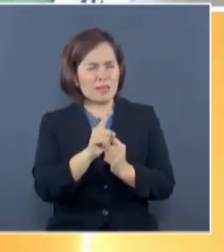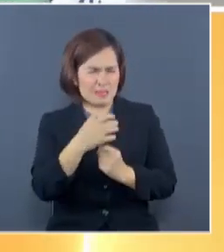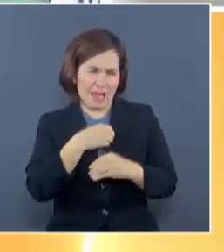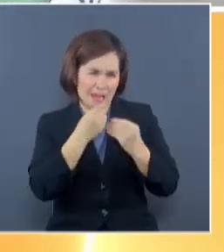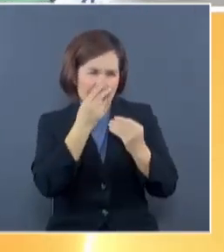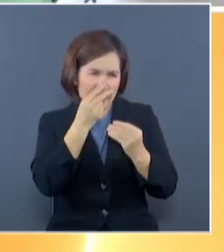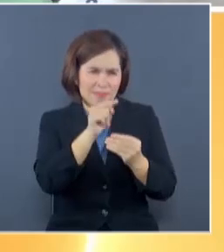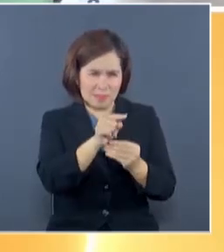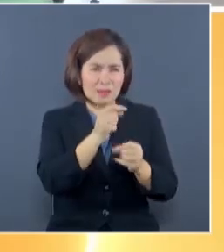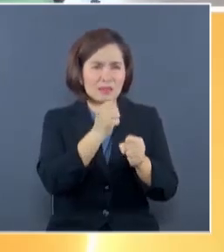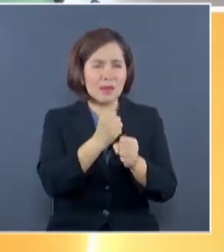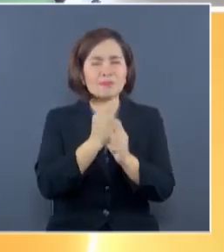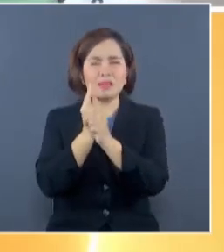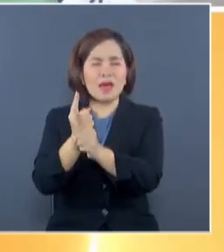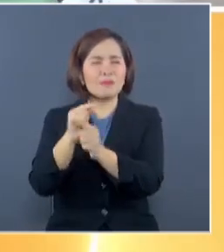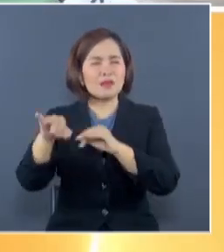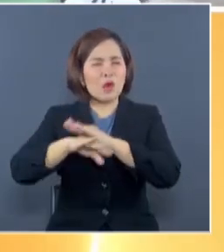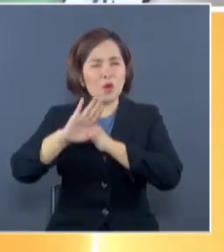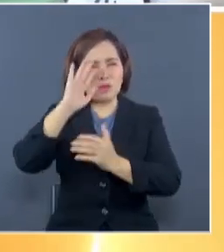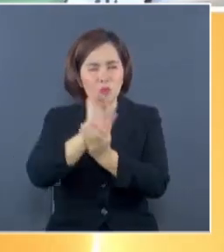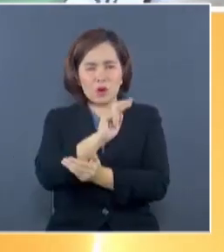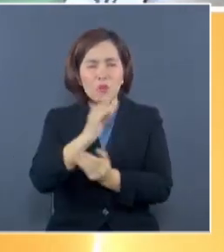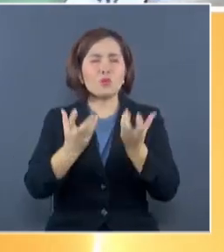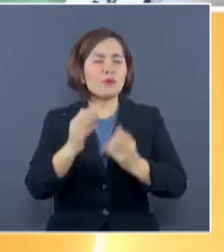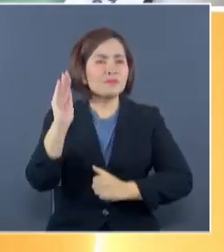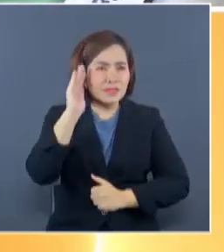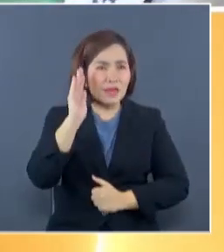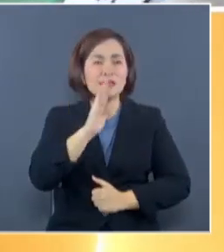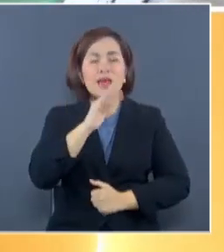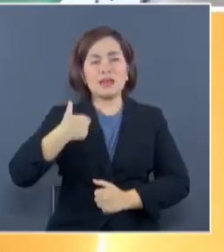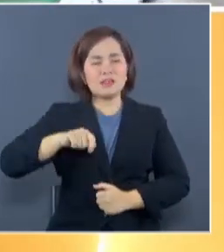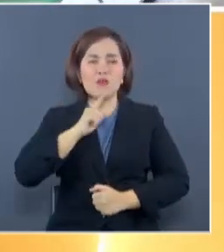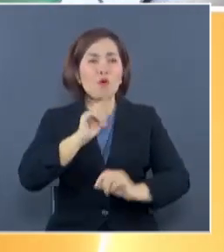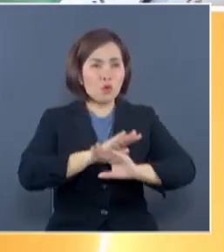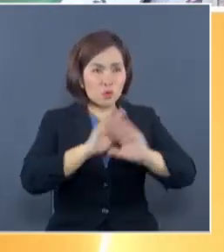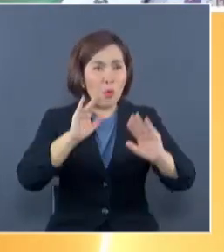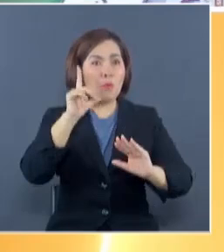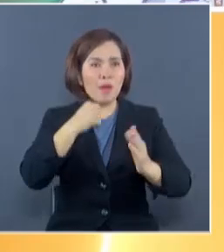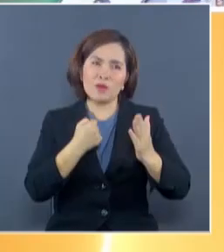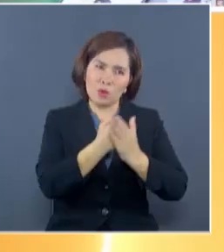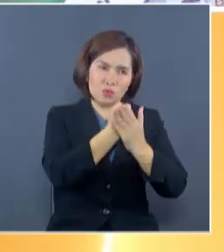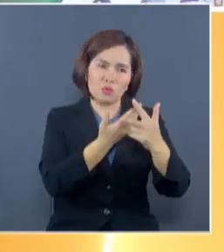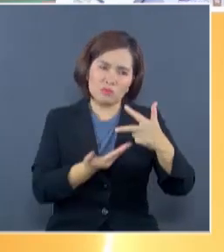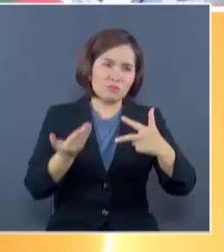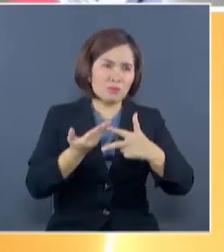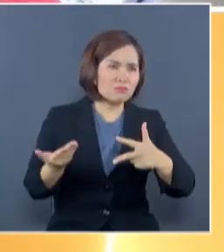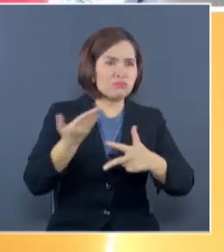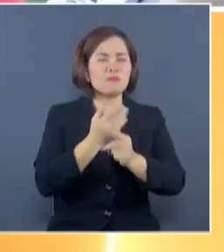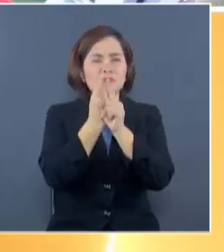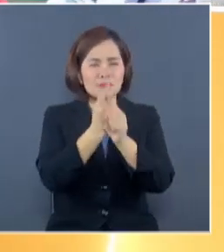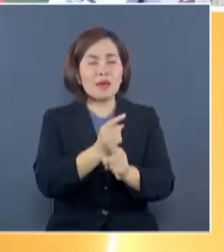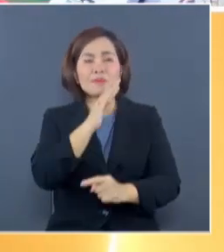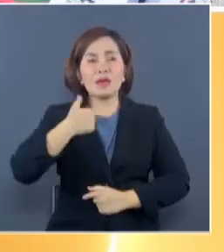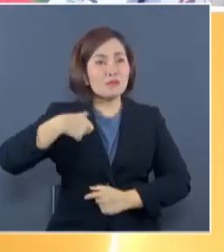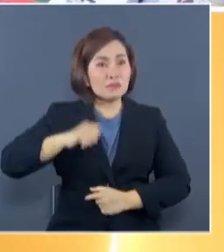แต่เชื่อตามหลักฐานของตำรวจและระบบยุติธรรมถ้าหากศาลยกฟ้องแม่ก็จะอุทธรณ์และฎีกาตามขั้นตอนแต่ถ้า